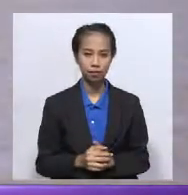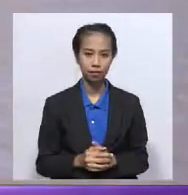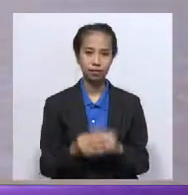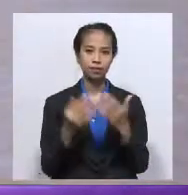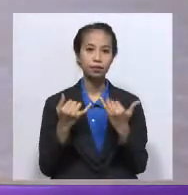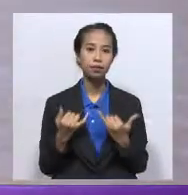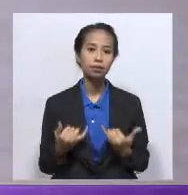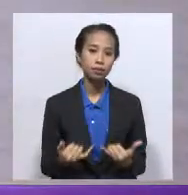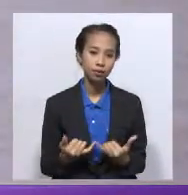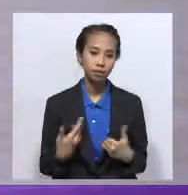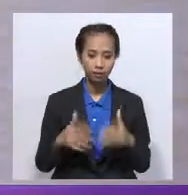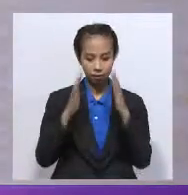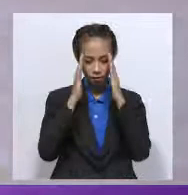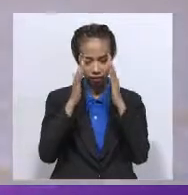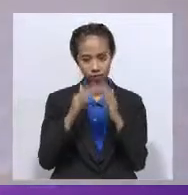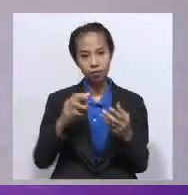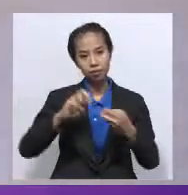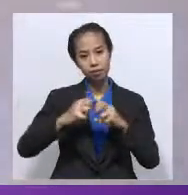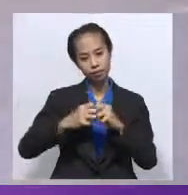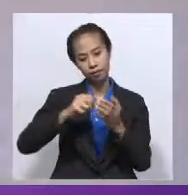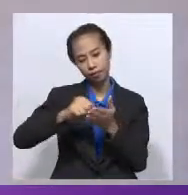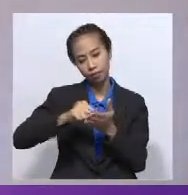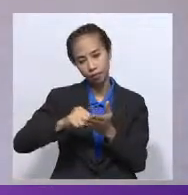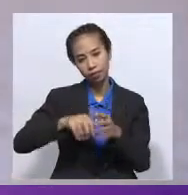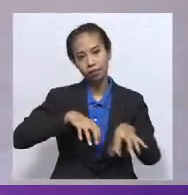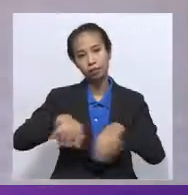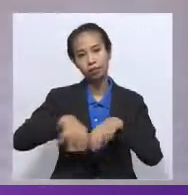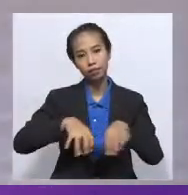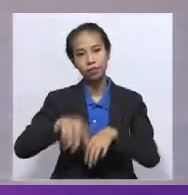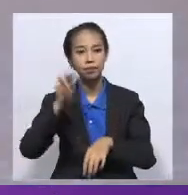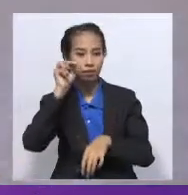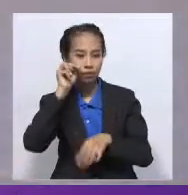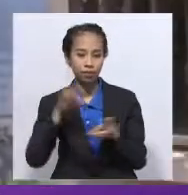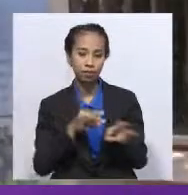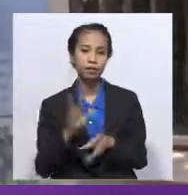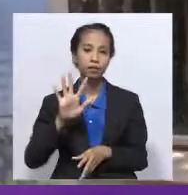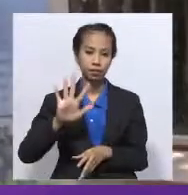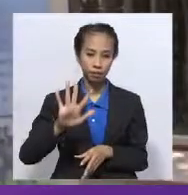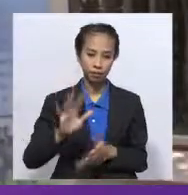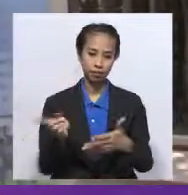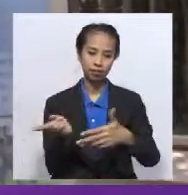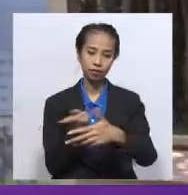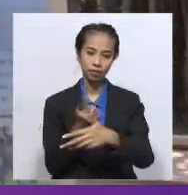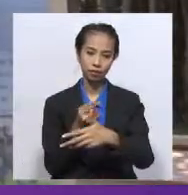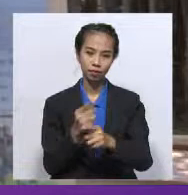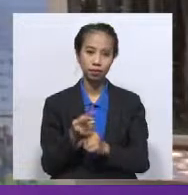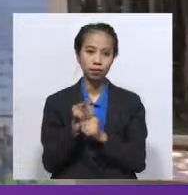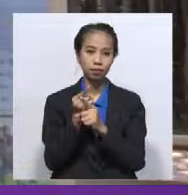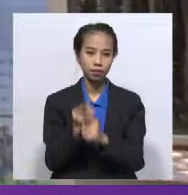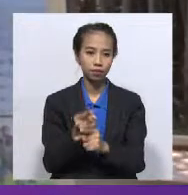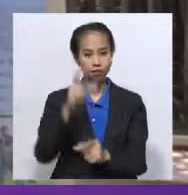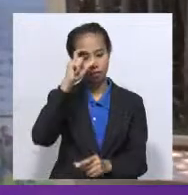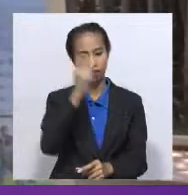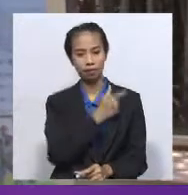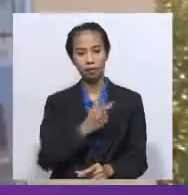บุรีครั้งนี้รัฐบาลมุ่งเน้นแก้ไขปัญหาการบริหารจัดการน้ำใน5แนวทางหลักคือการใช้แนวทางตามพระราชดำริ